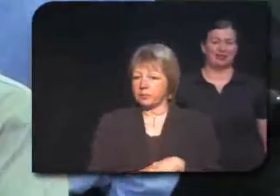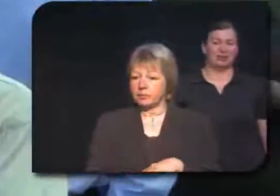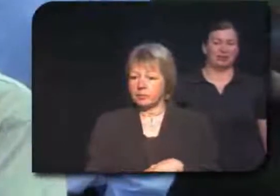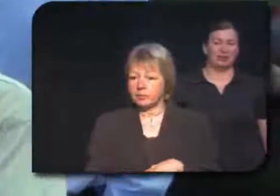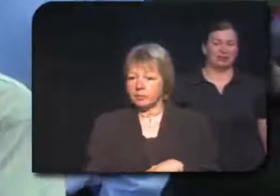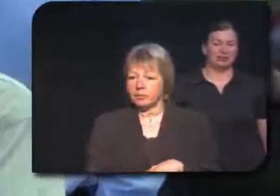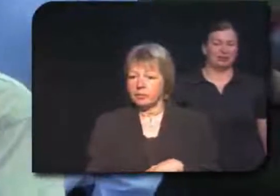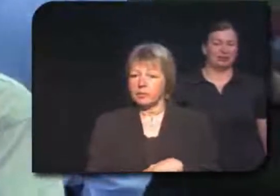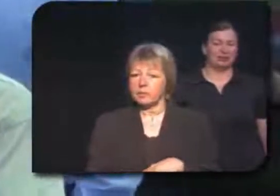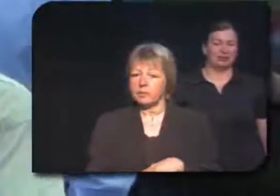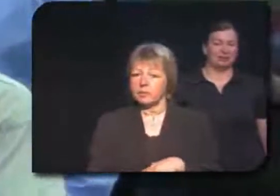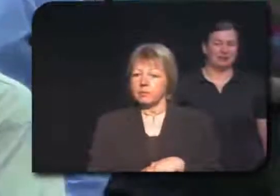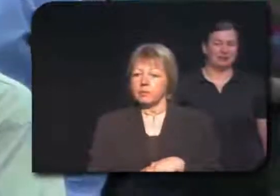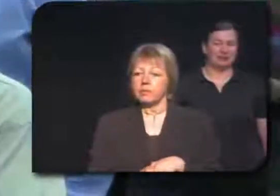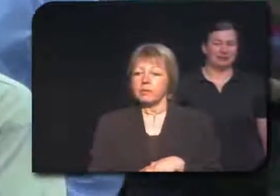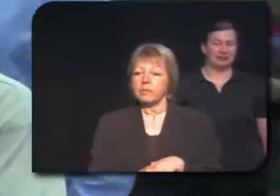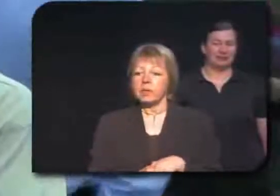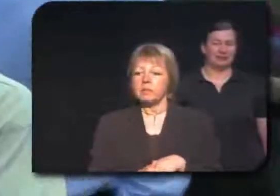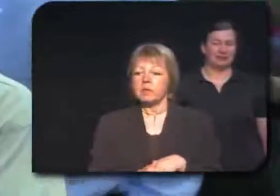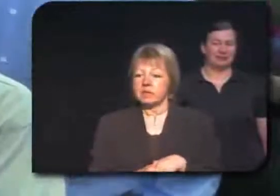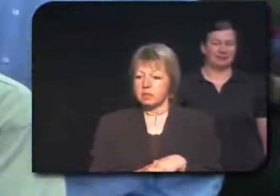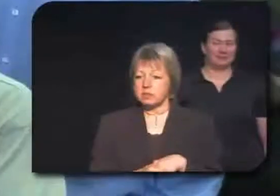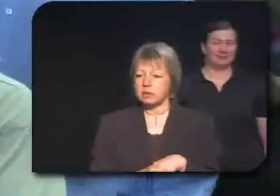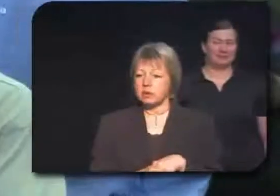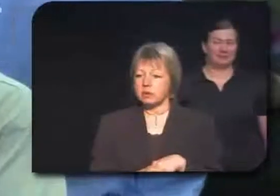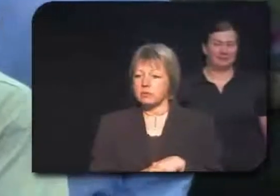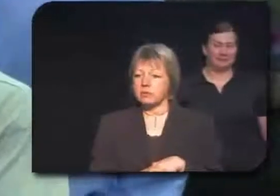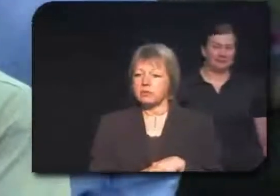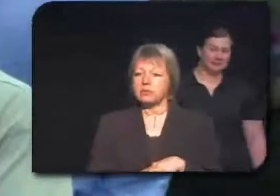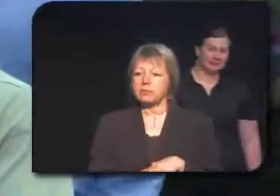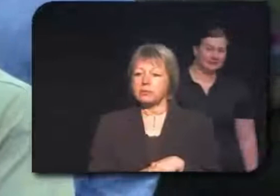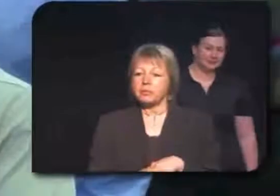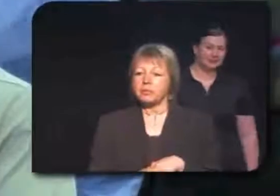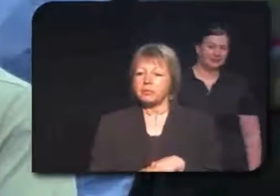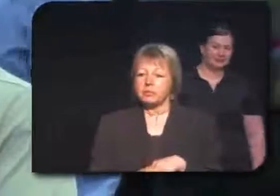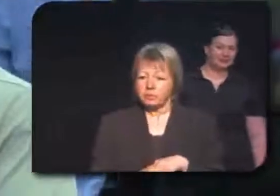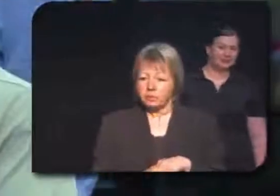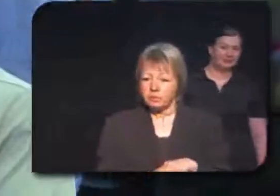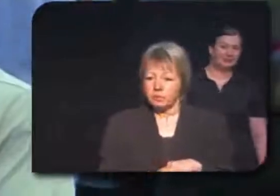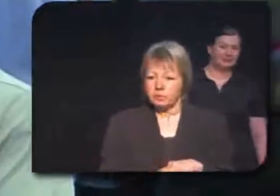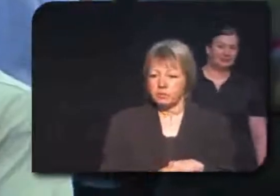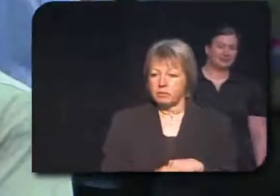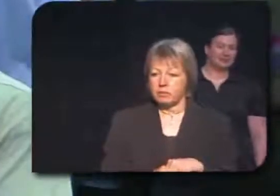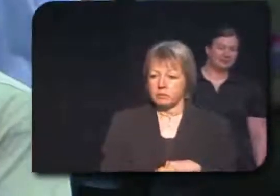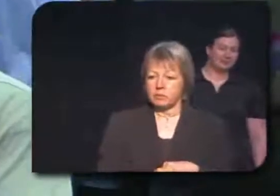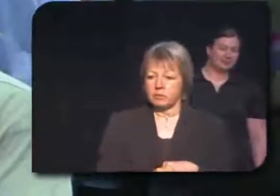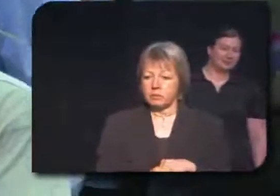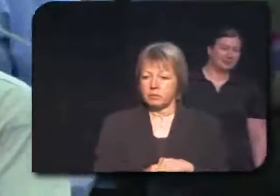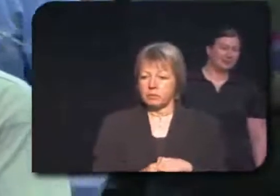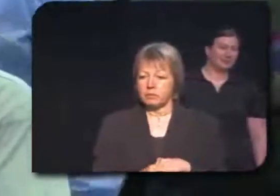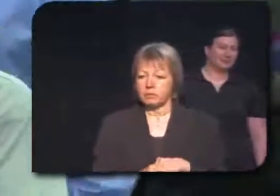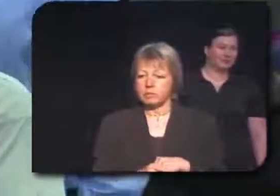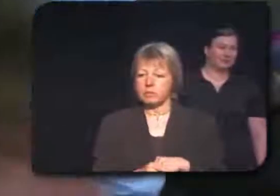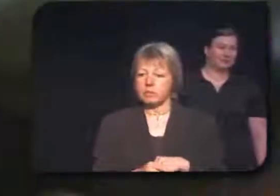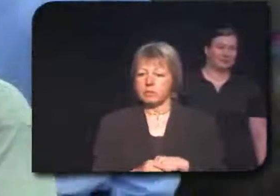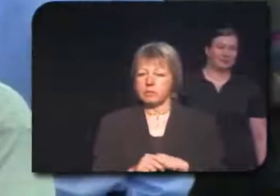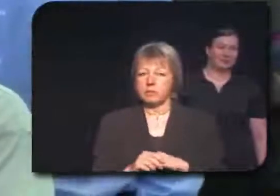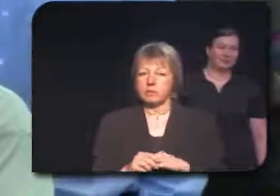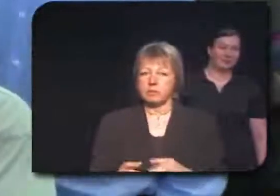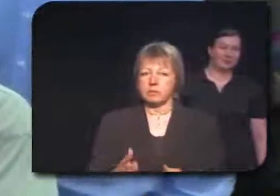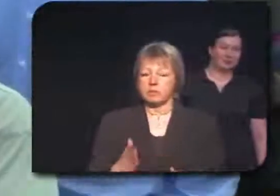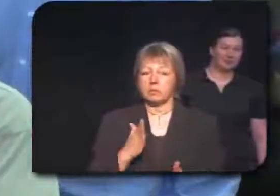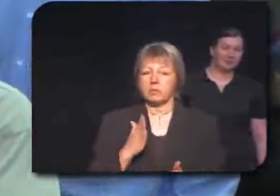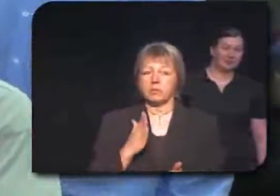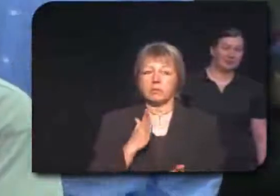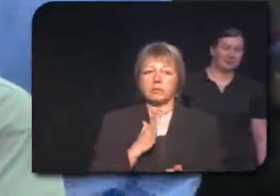41 ihr habt da drin stehen dass ihr nach Prinzipien verlegt und die mokassi äh das machen wollt und da haben wir eben schon gehört das ist